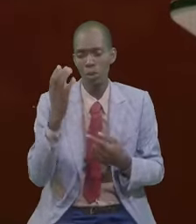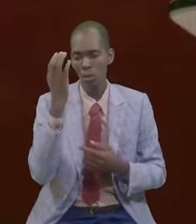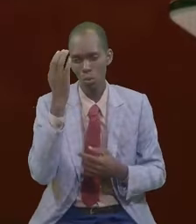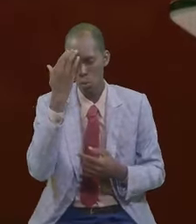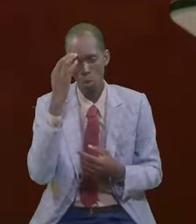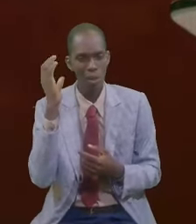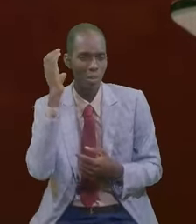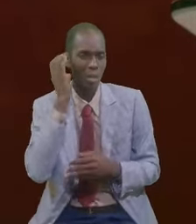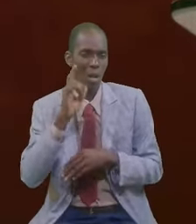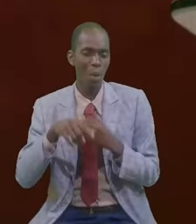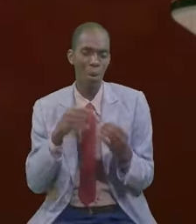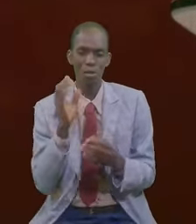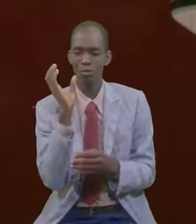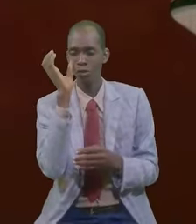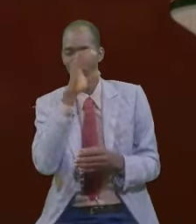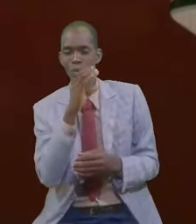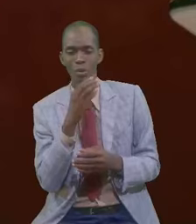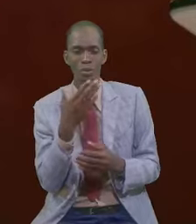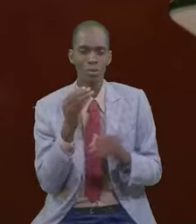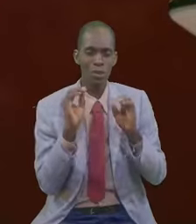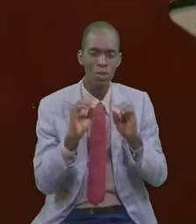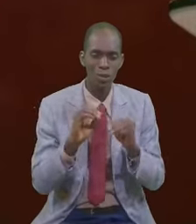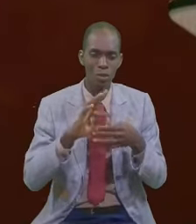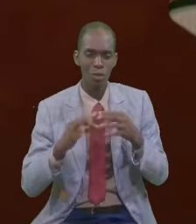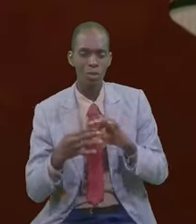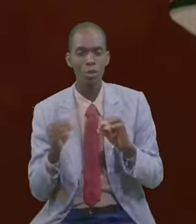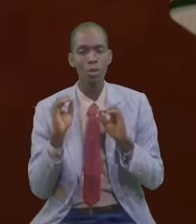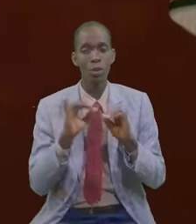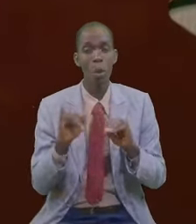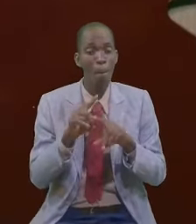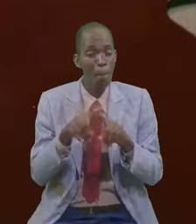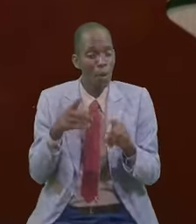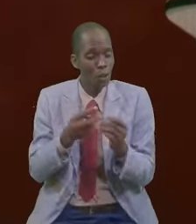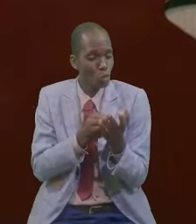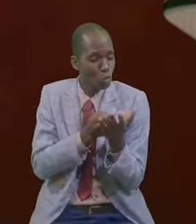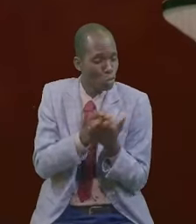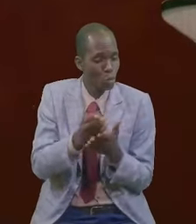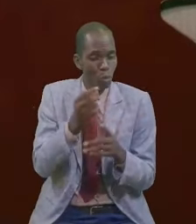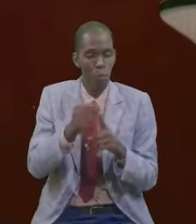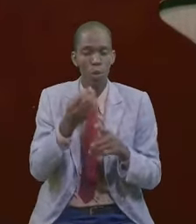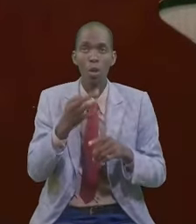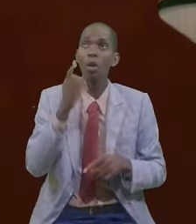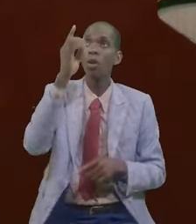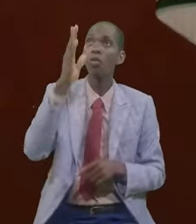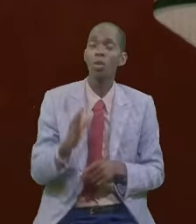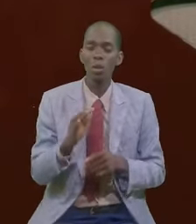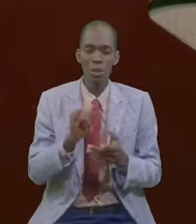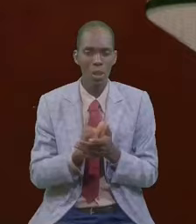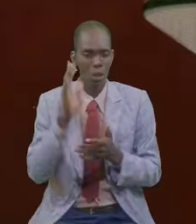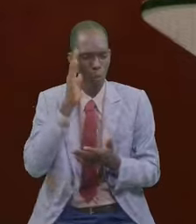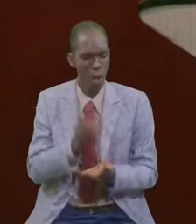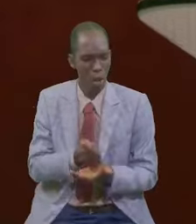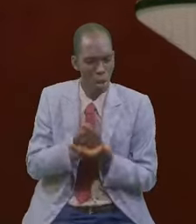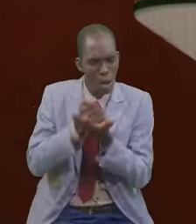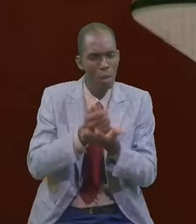inquisiteurs. Les gens veulent écouter cela, mais la doctrine, l'enseignement, l'exhortation solide qui